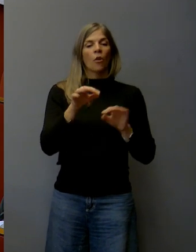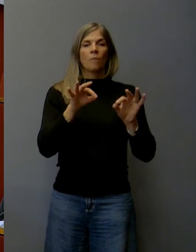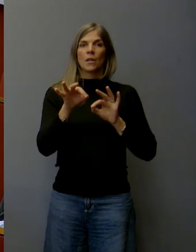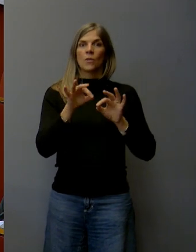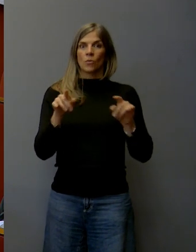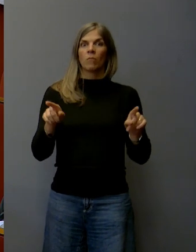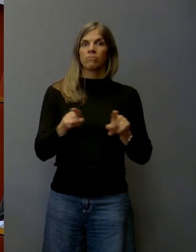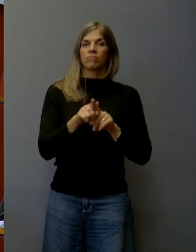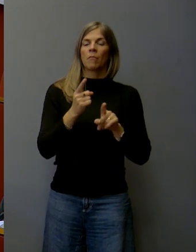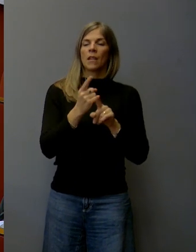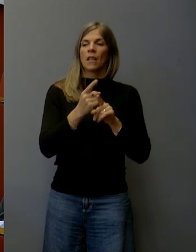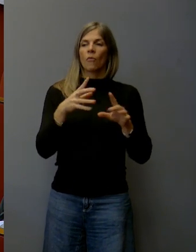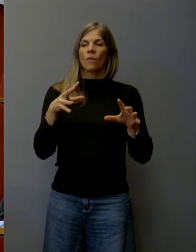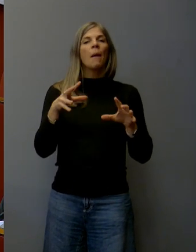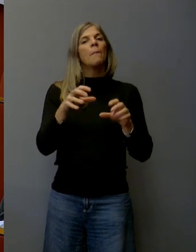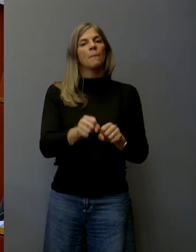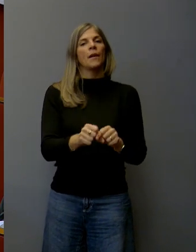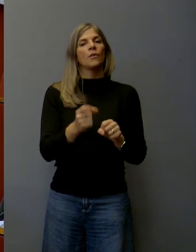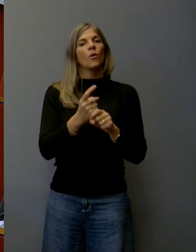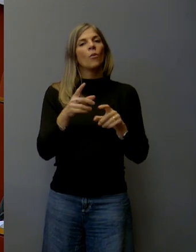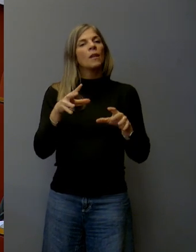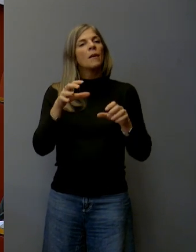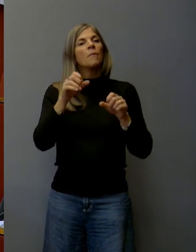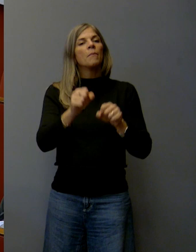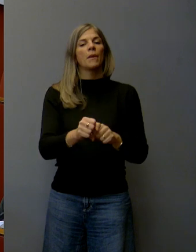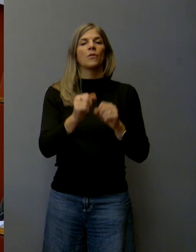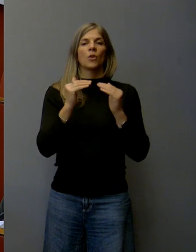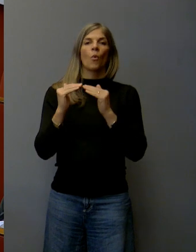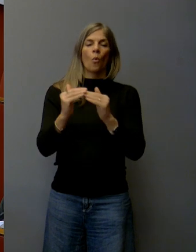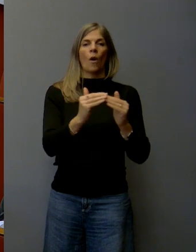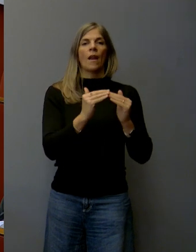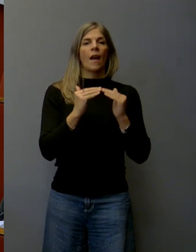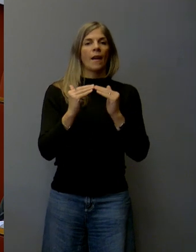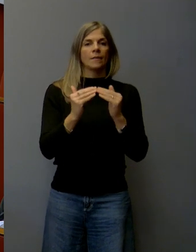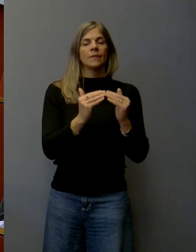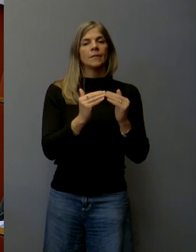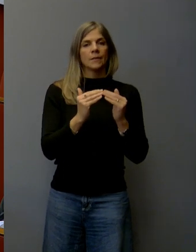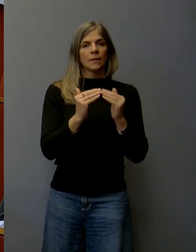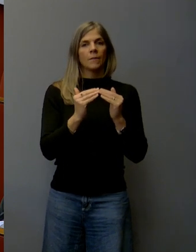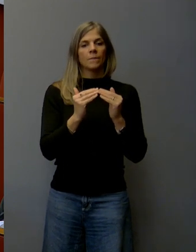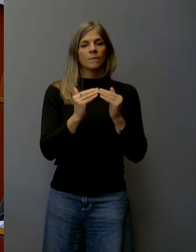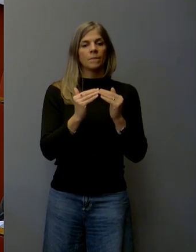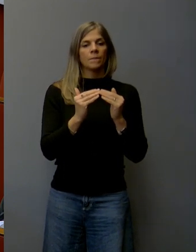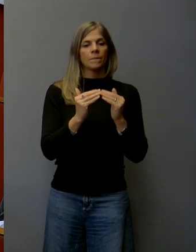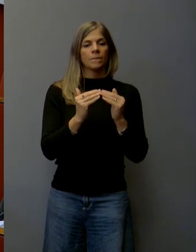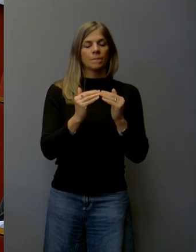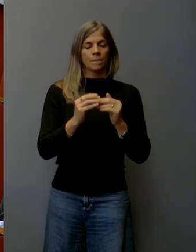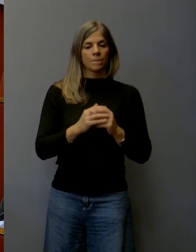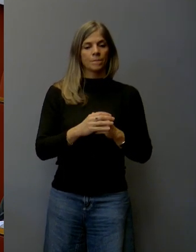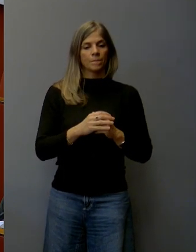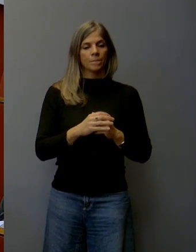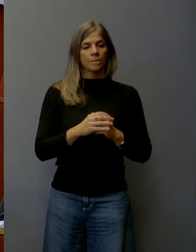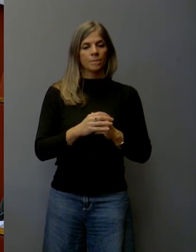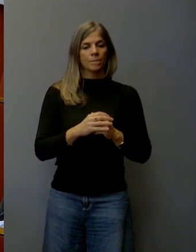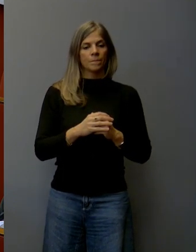essere un impegno Comunque di eguaglianza nel prendersi cura di tutti i territori anche quelli più difficili